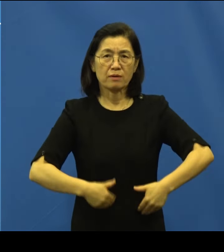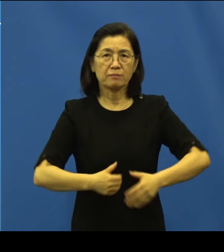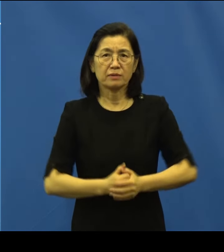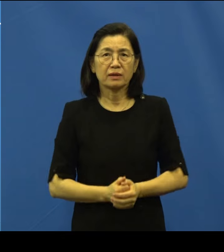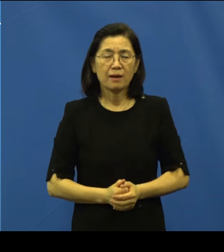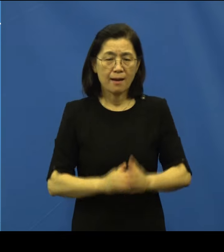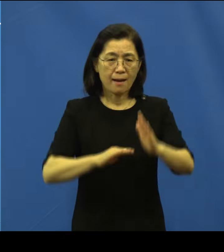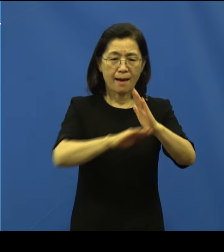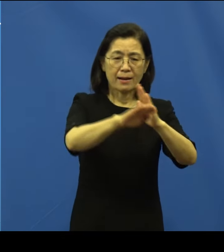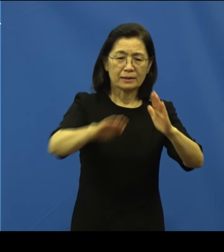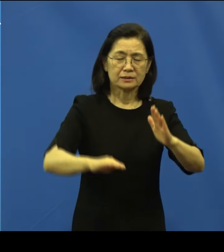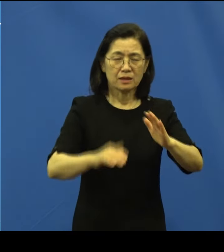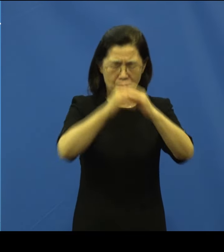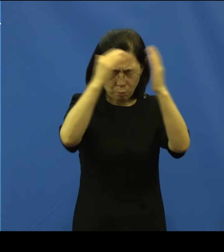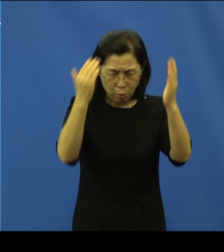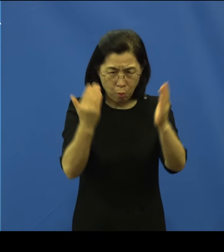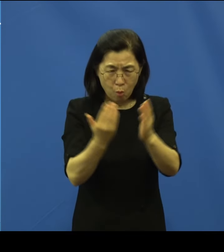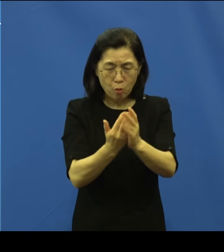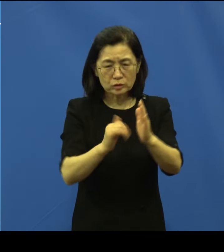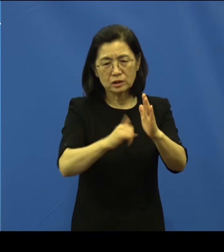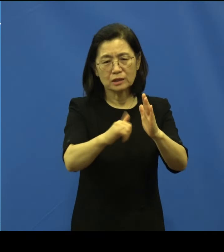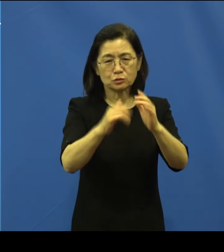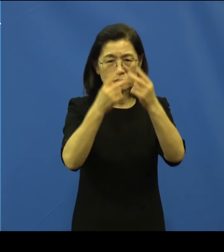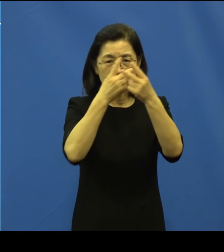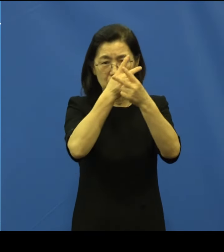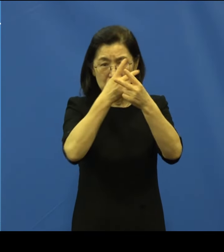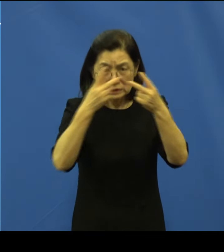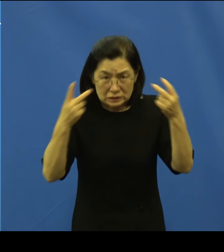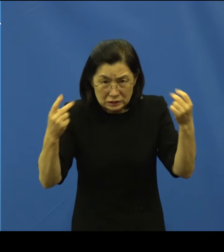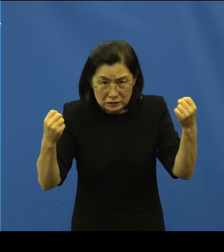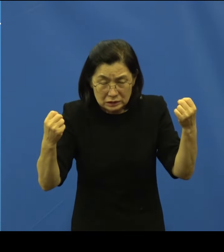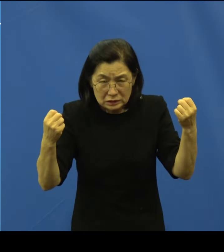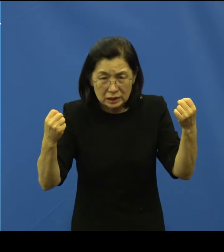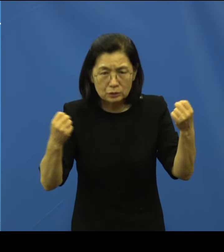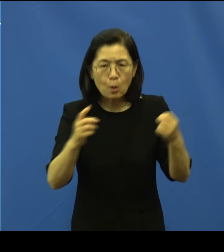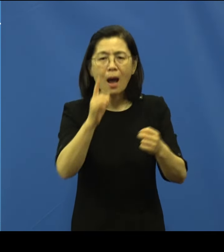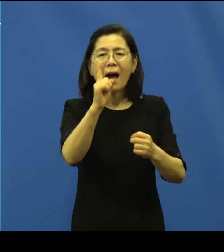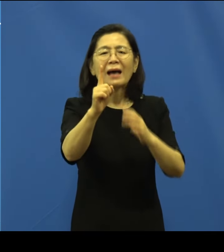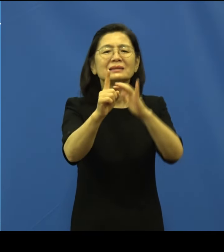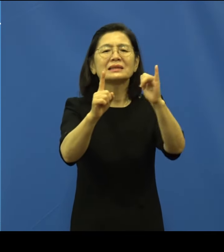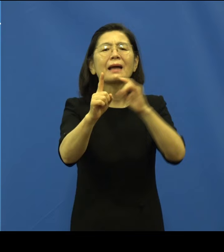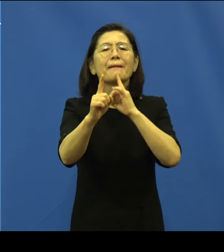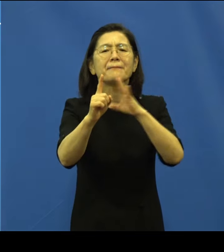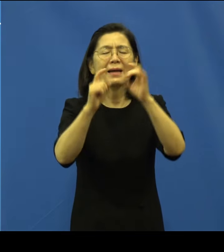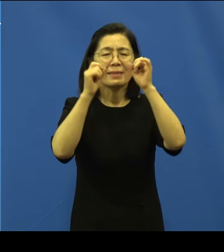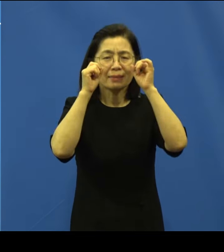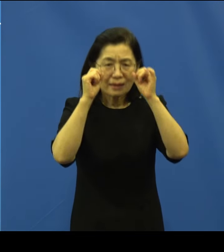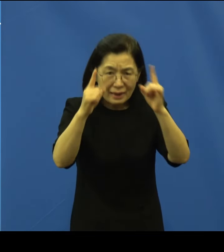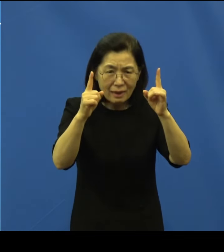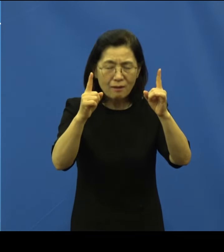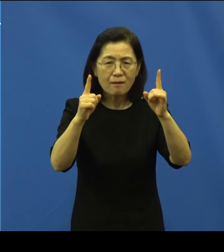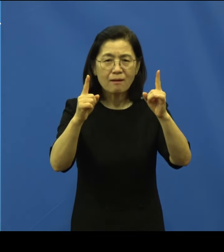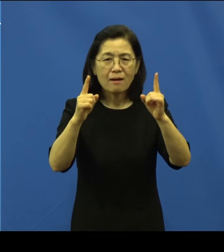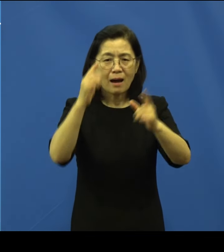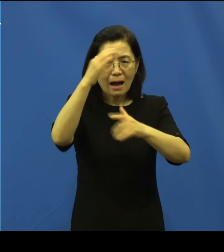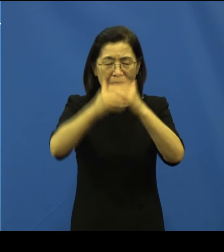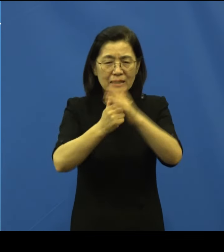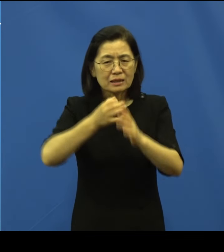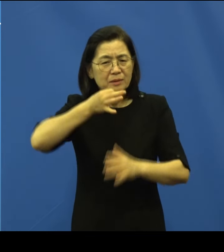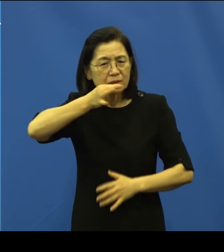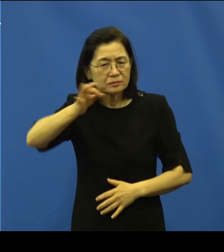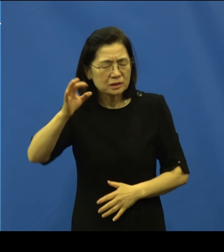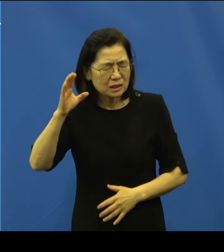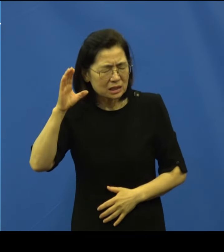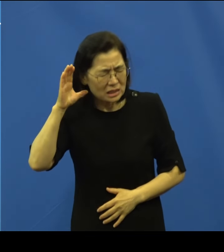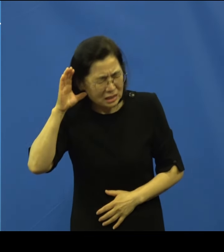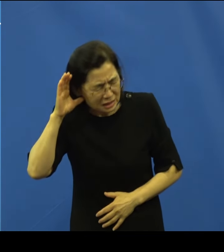사람이 깨어 있으면 됩니다. 한 사람이 깨어 있으면 돼요. 늘 깨어서 하나님의 음성에 귀를 기울이는 사람이 있으면